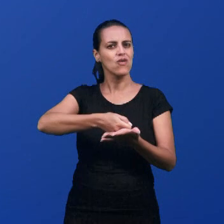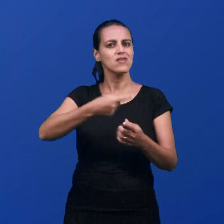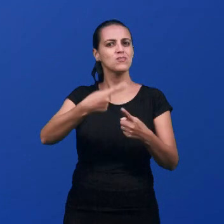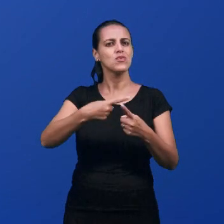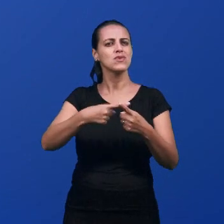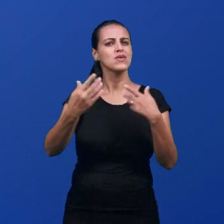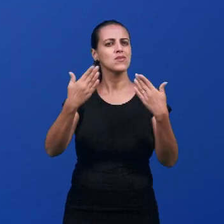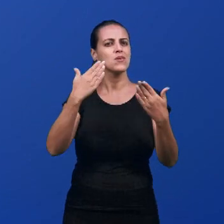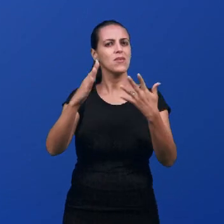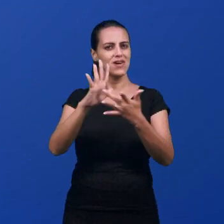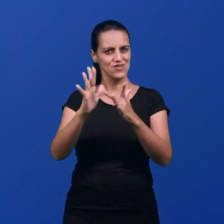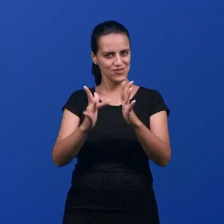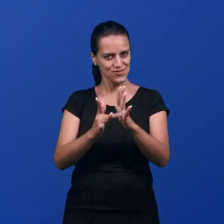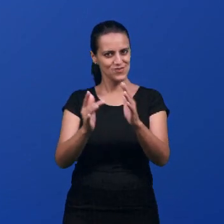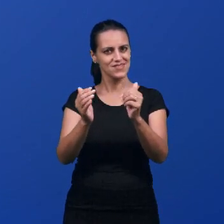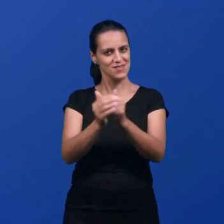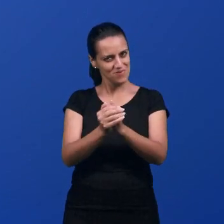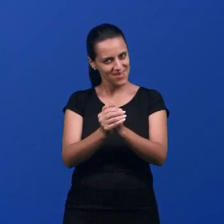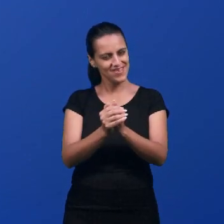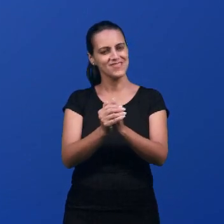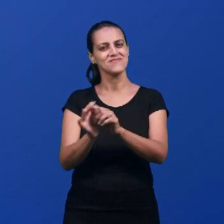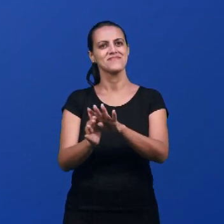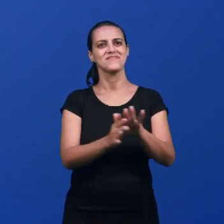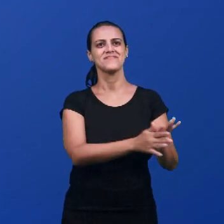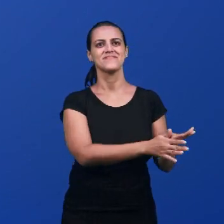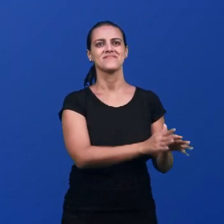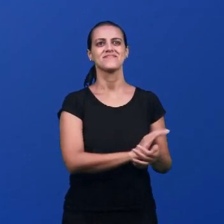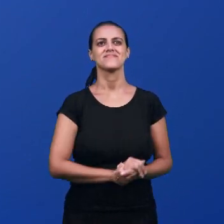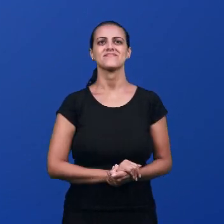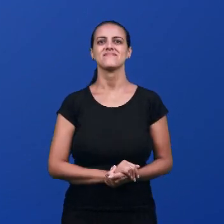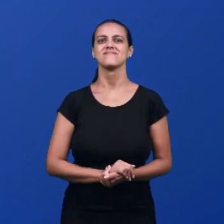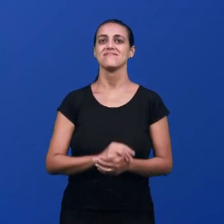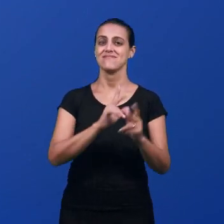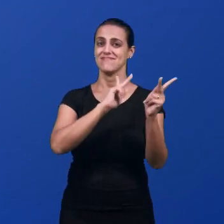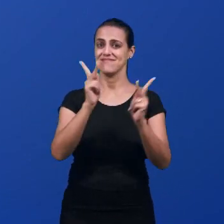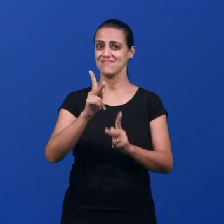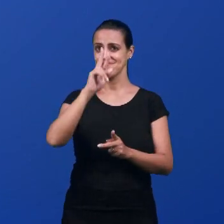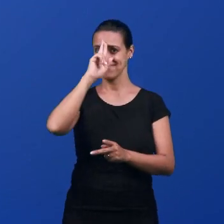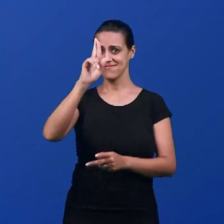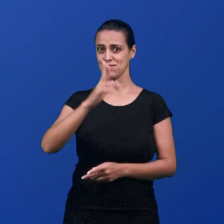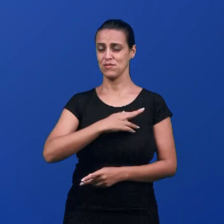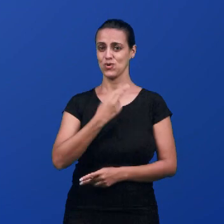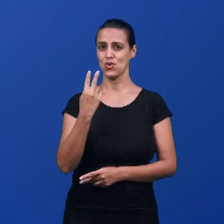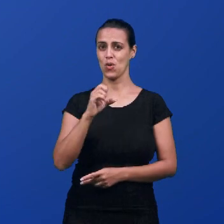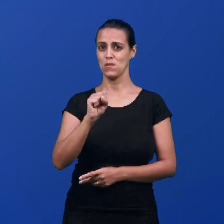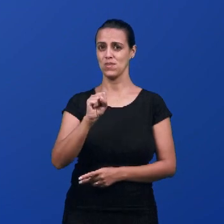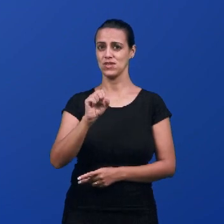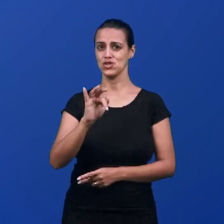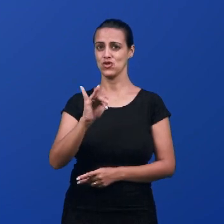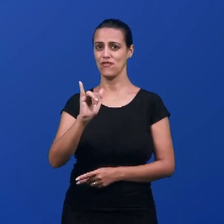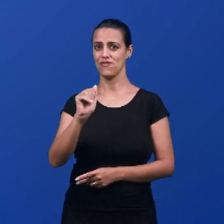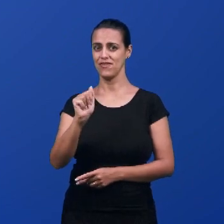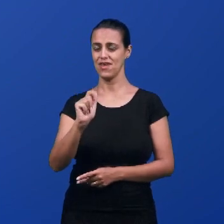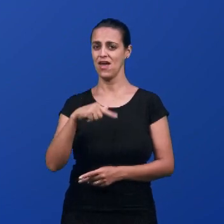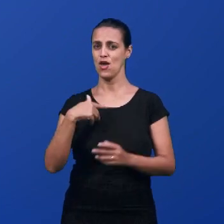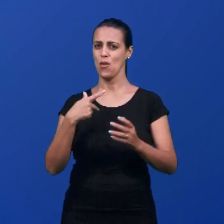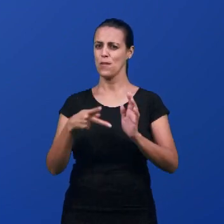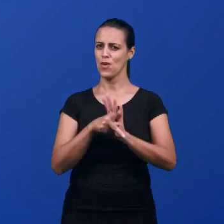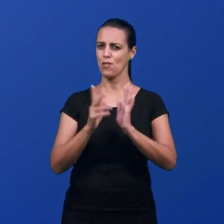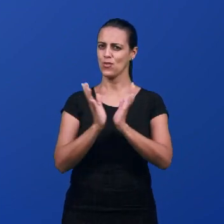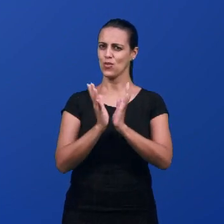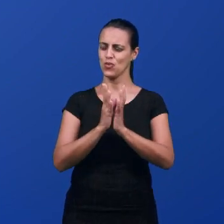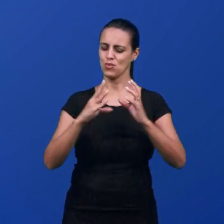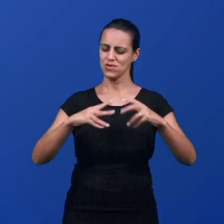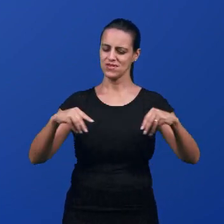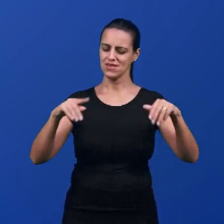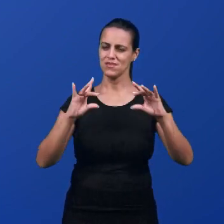Jésus. Amen. La paix du Seigneur. La paix du Seigneur, mes frères, je m'appelle Sophia, je fais partie du groupe de